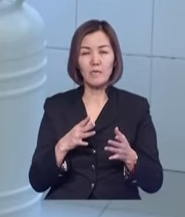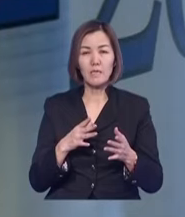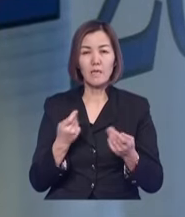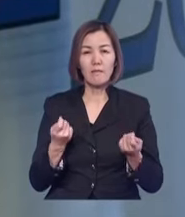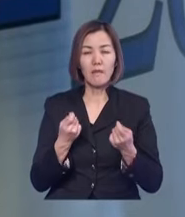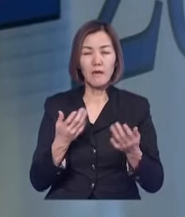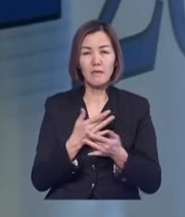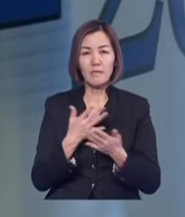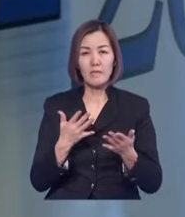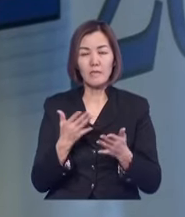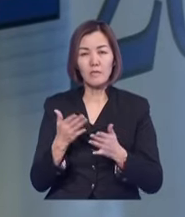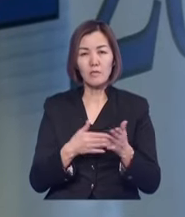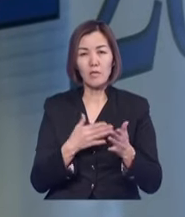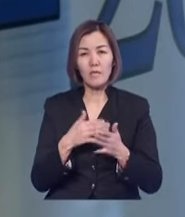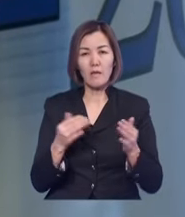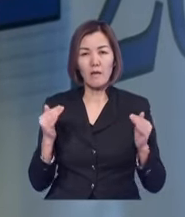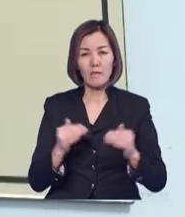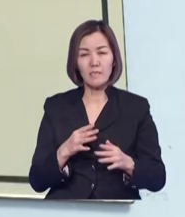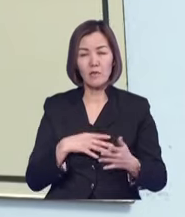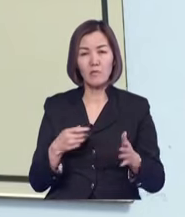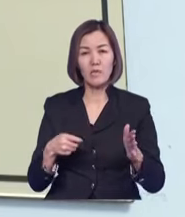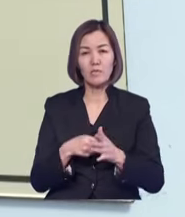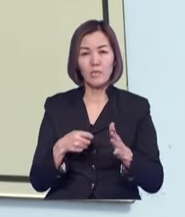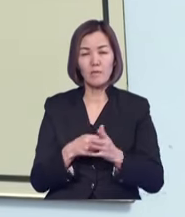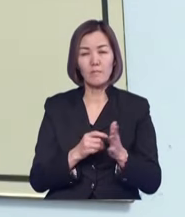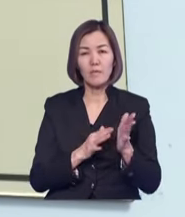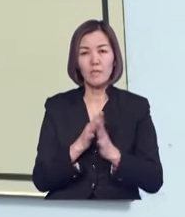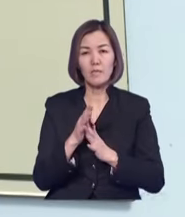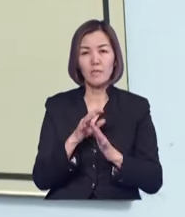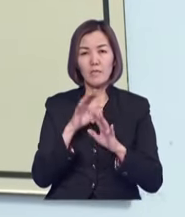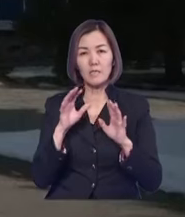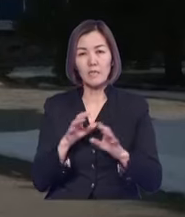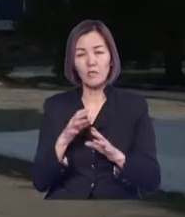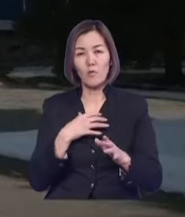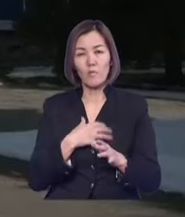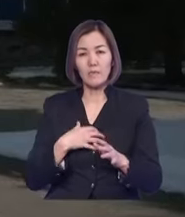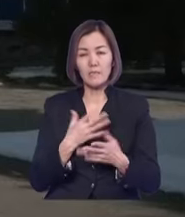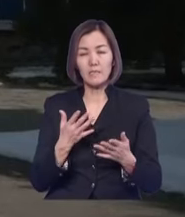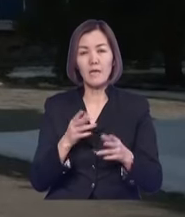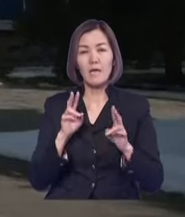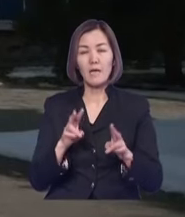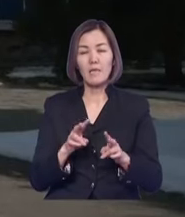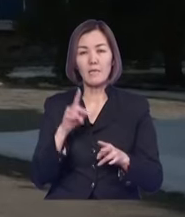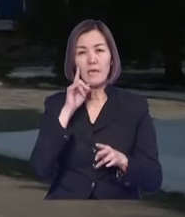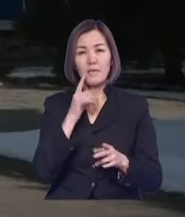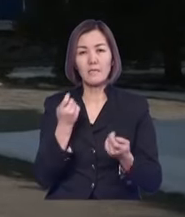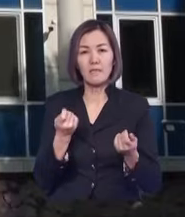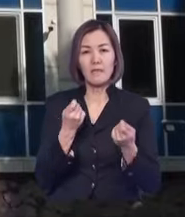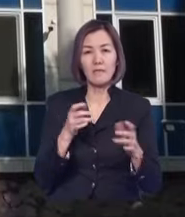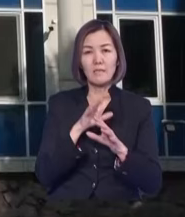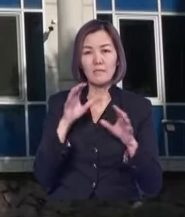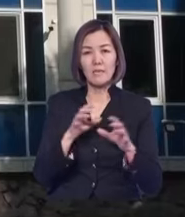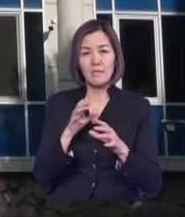олардың экотиптері жойылуда. Сондықтан жемшөп дақылдарын түрлі және экотиптік деңгейде сақтау өте маңызды. Алайда елімізде дәнді дақылдарды